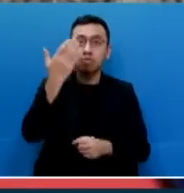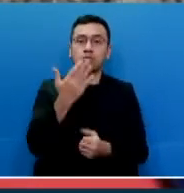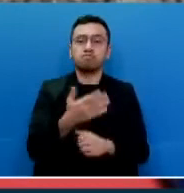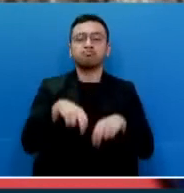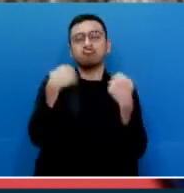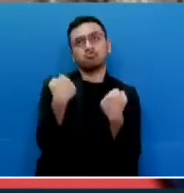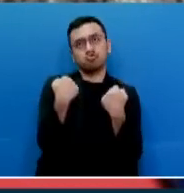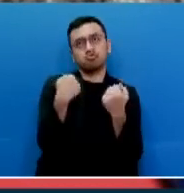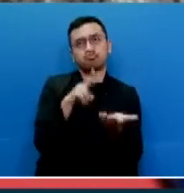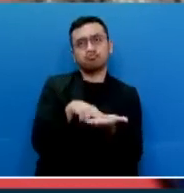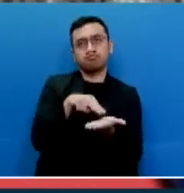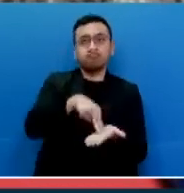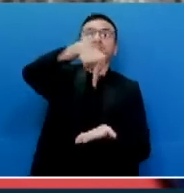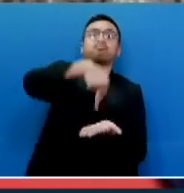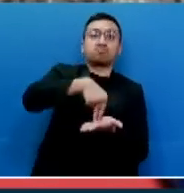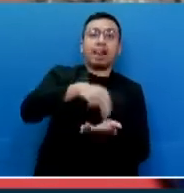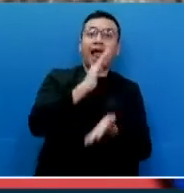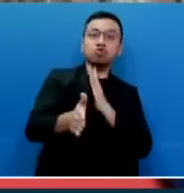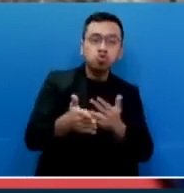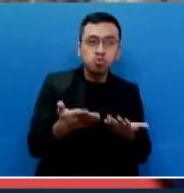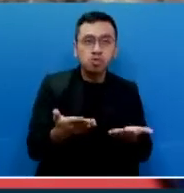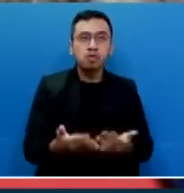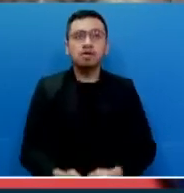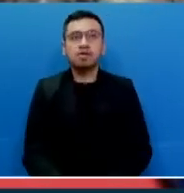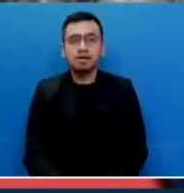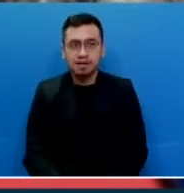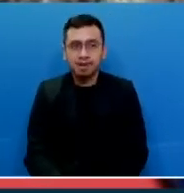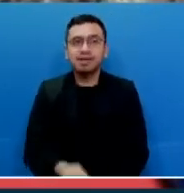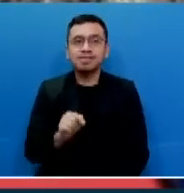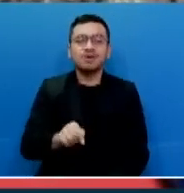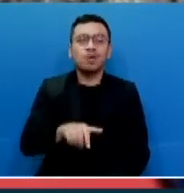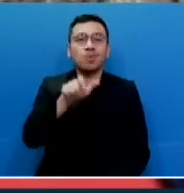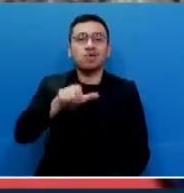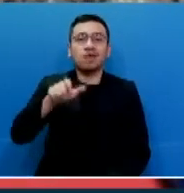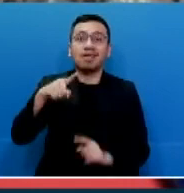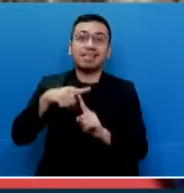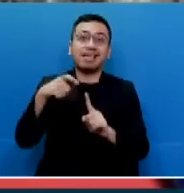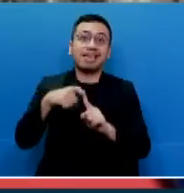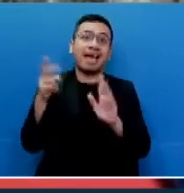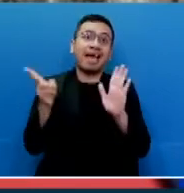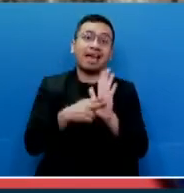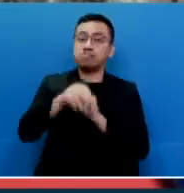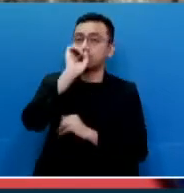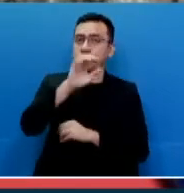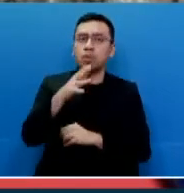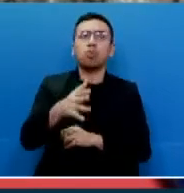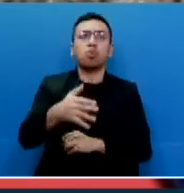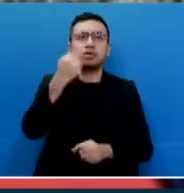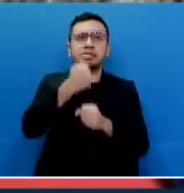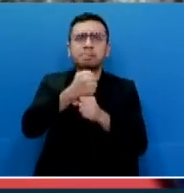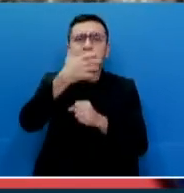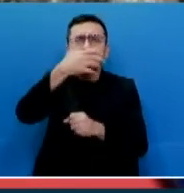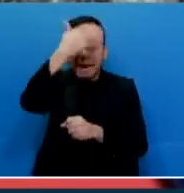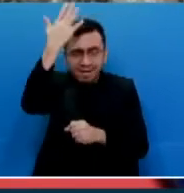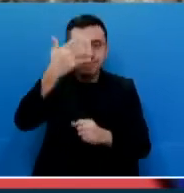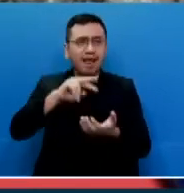misalnya keterangan dari TKN bilang oh Mas Gibran antusias kok itu karena debat gitu atau pendukungnya Mas Gibran mungkin